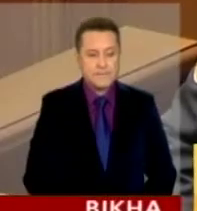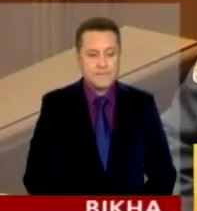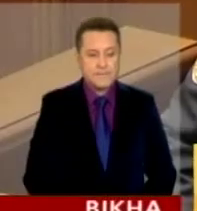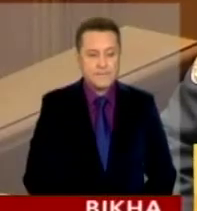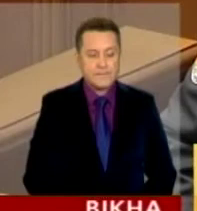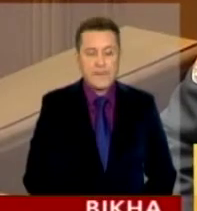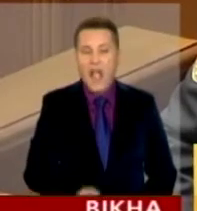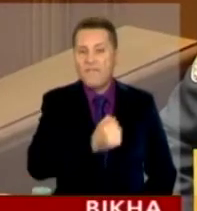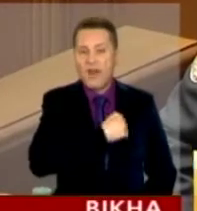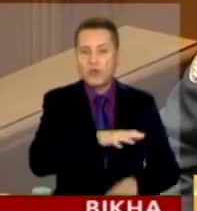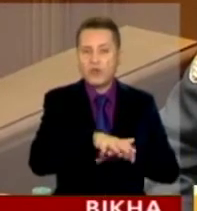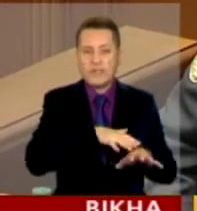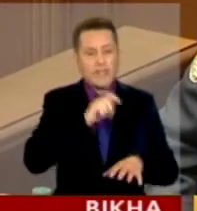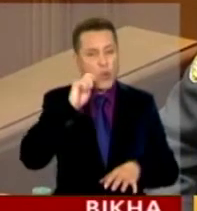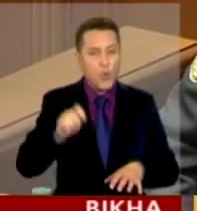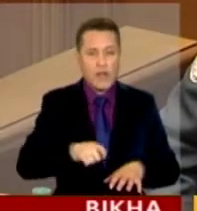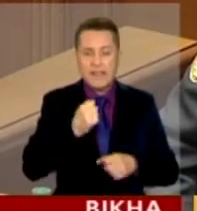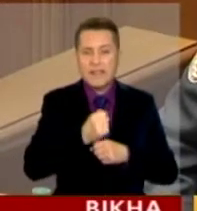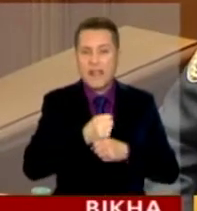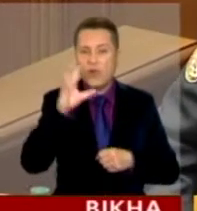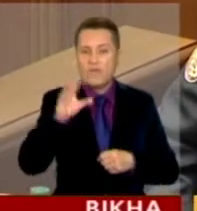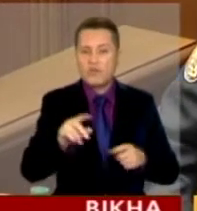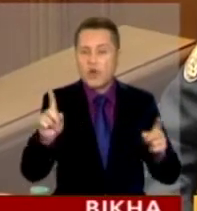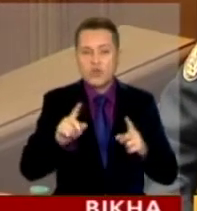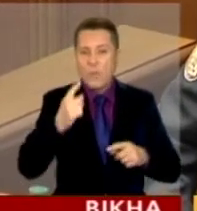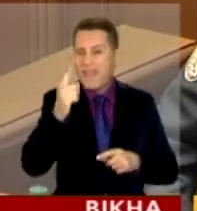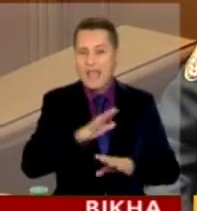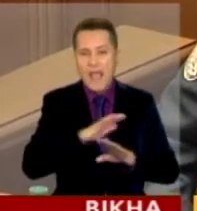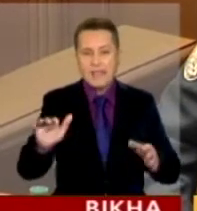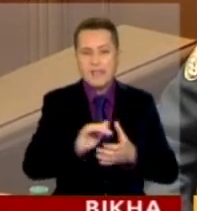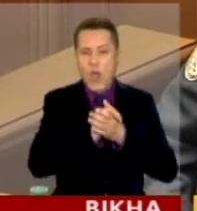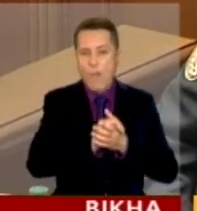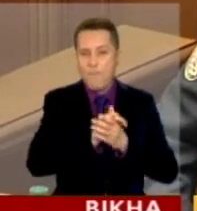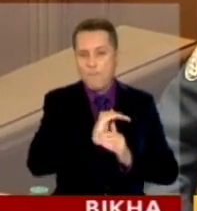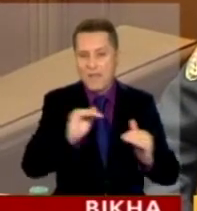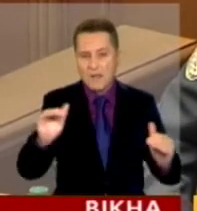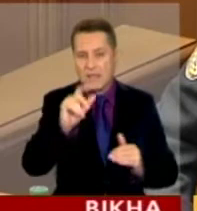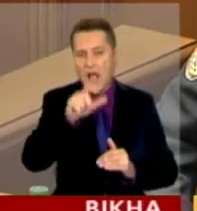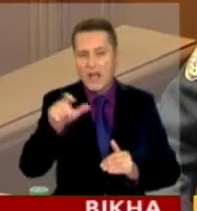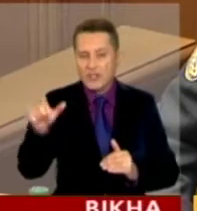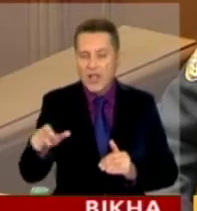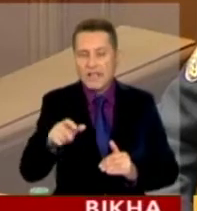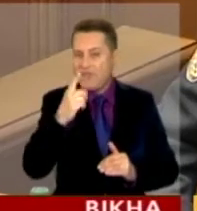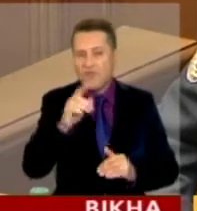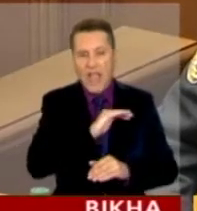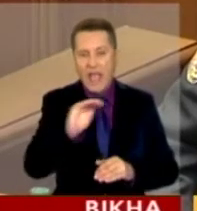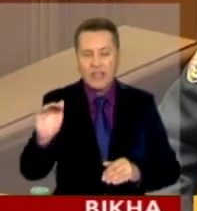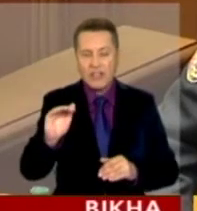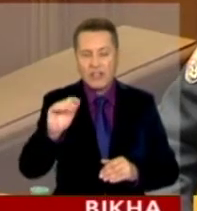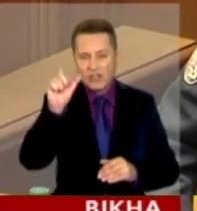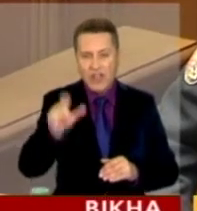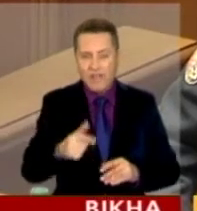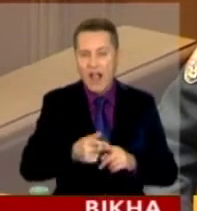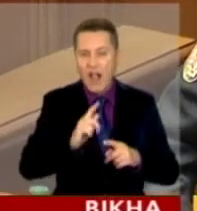Вооруженные силы Украины делают все для того, чтобы ни один мирный гражданин, ни один человек, который не носит в